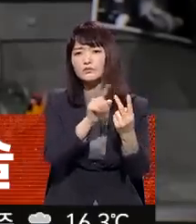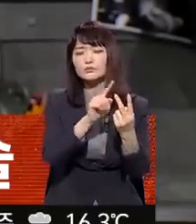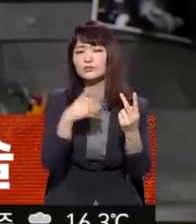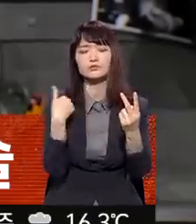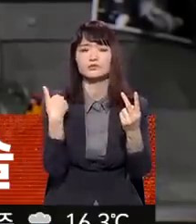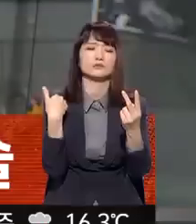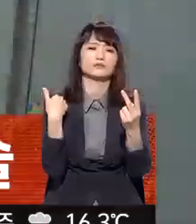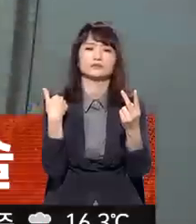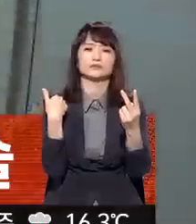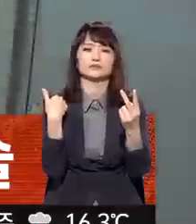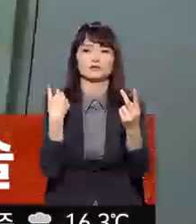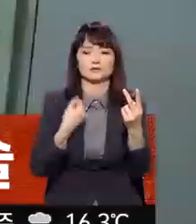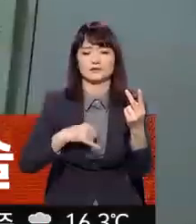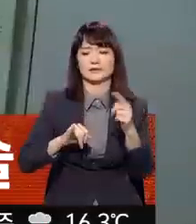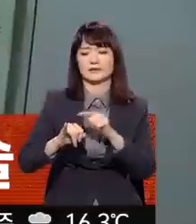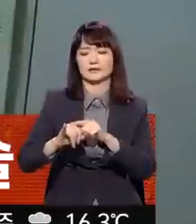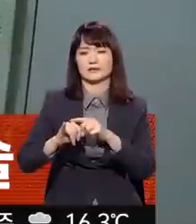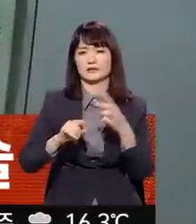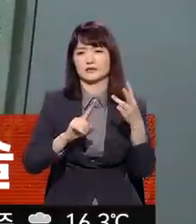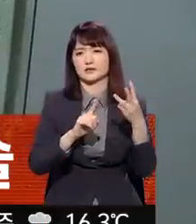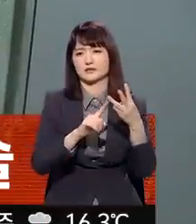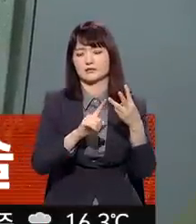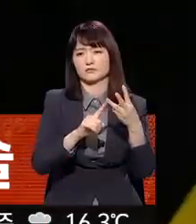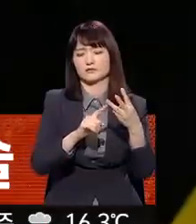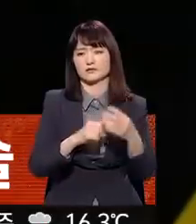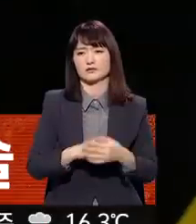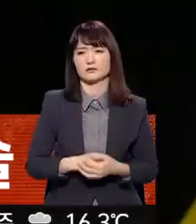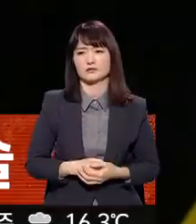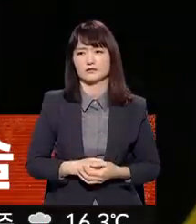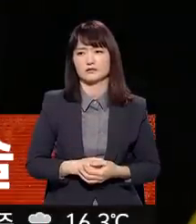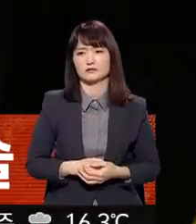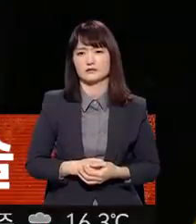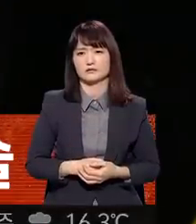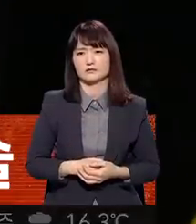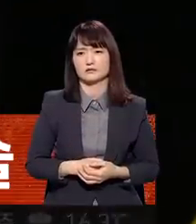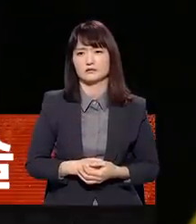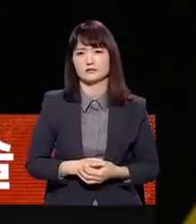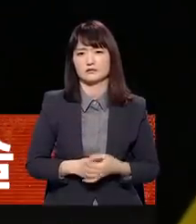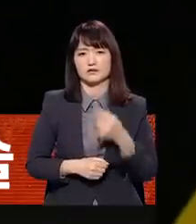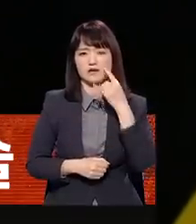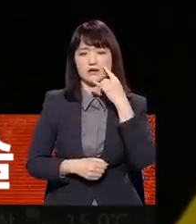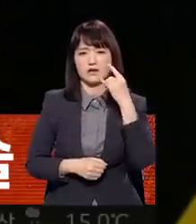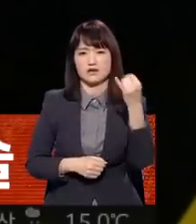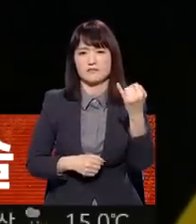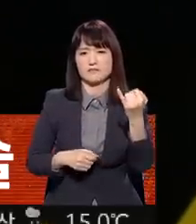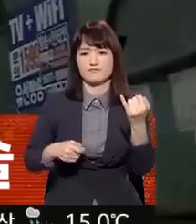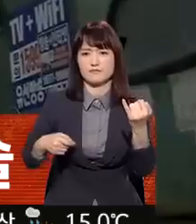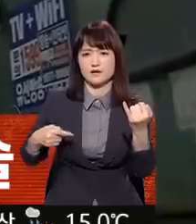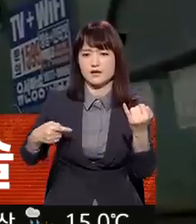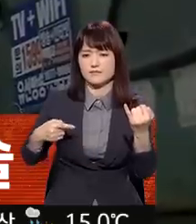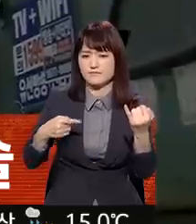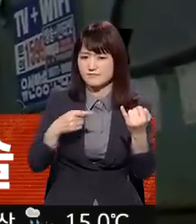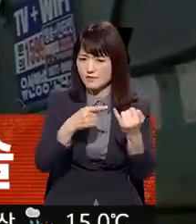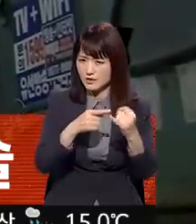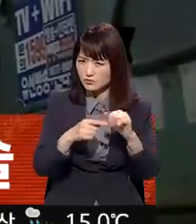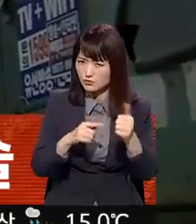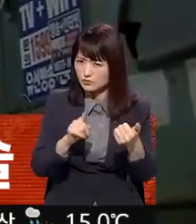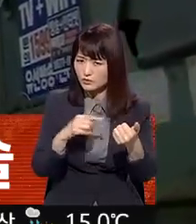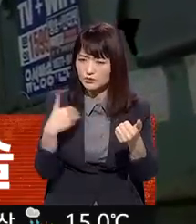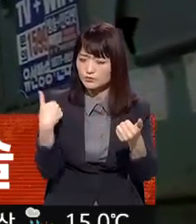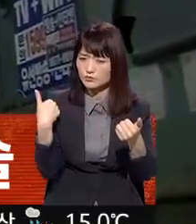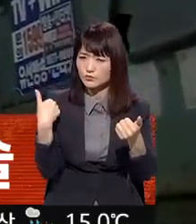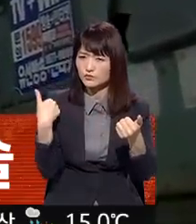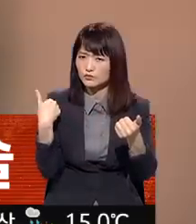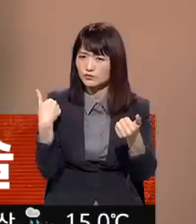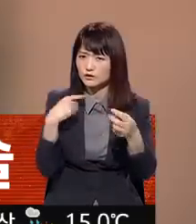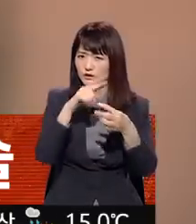실제적으로 이 딸이 어떤 뭐 물리력 해가지고 사망했는지는 부검을 해봐야 정확히